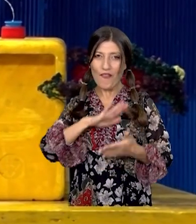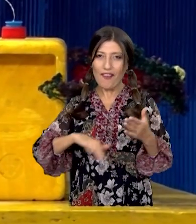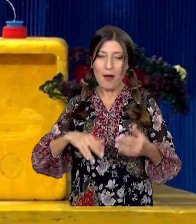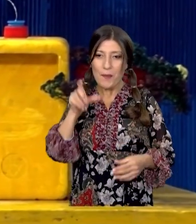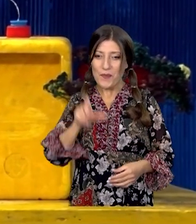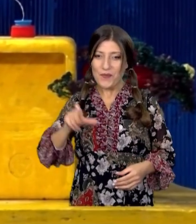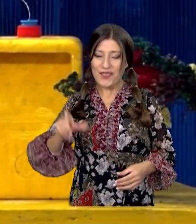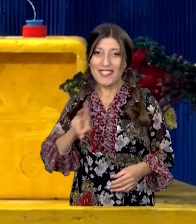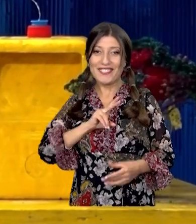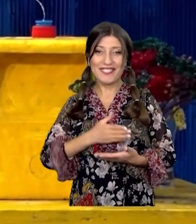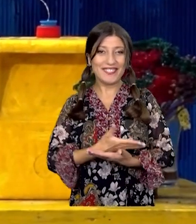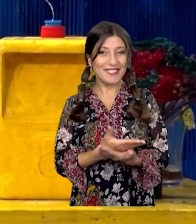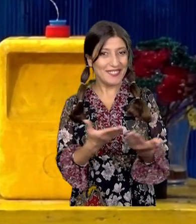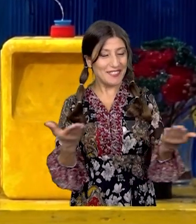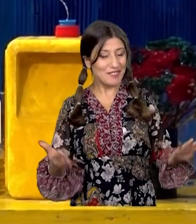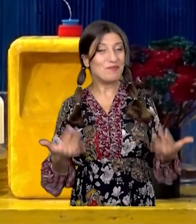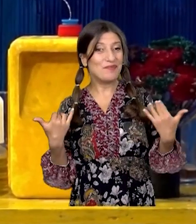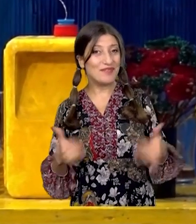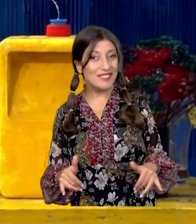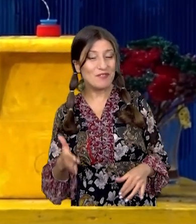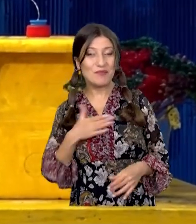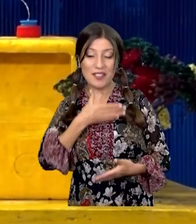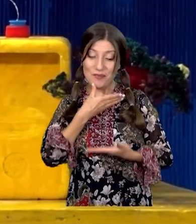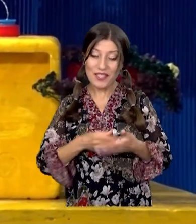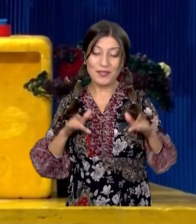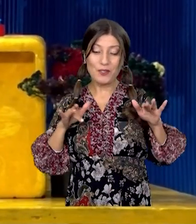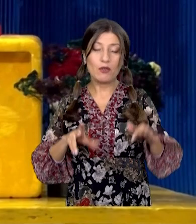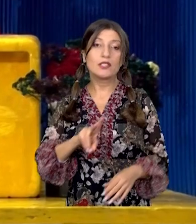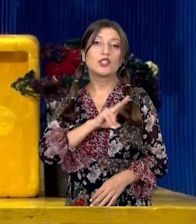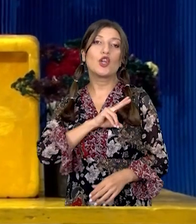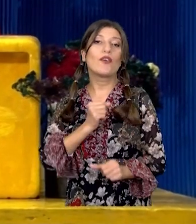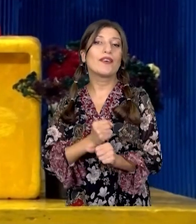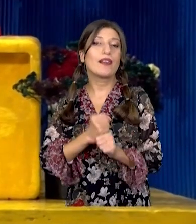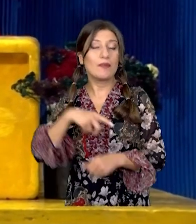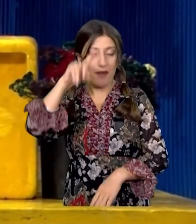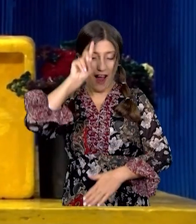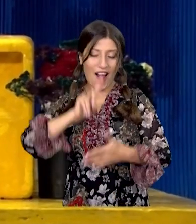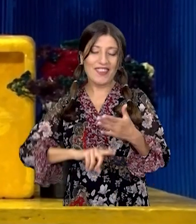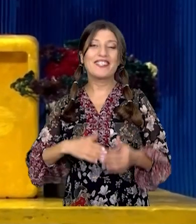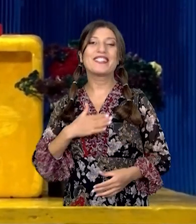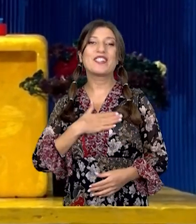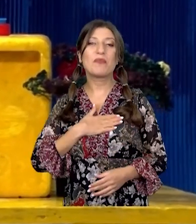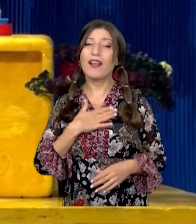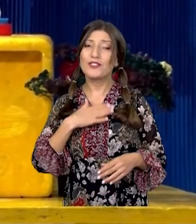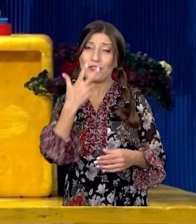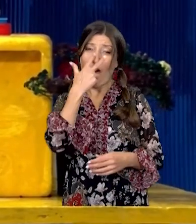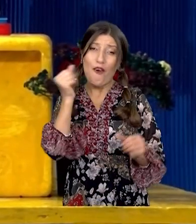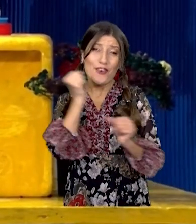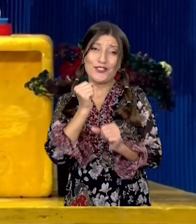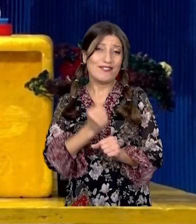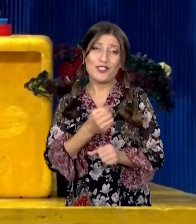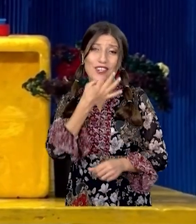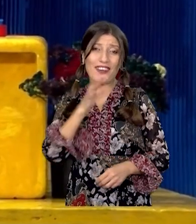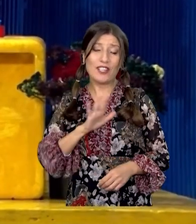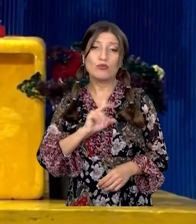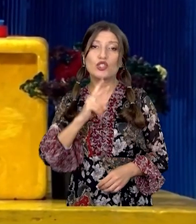անսովոր բնակիչներին, սիրելի պսիկներ ու մեծիկներ, բա մենք մեր գործը սիրելով ենք անում, հավատացեք, մենք հենց ենպես սա չենք